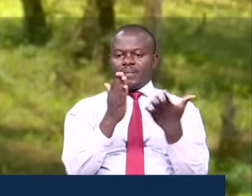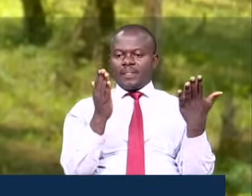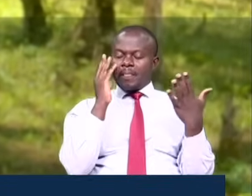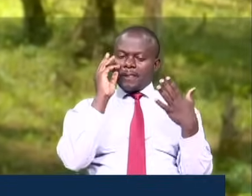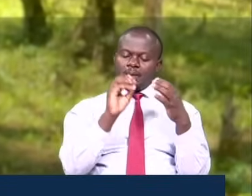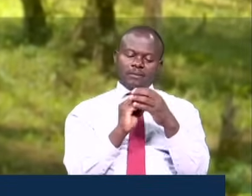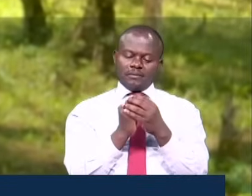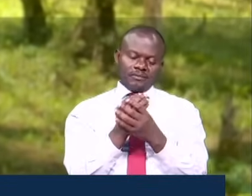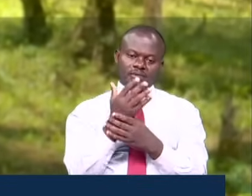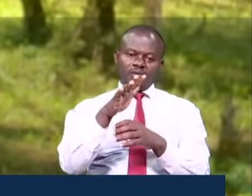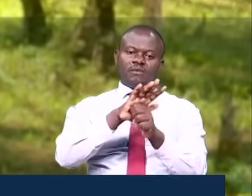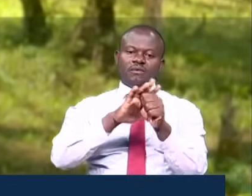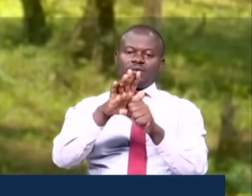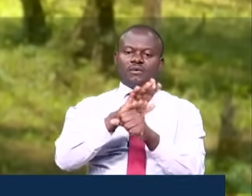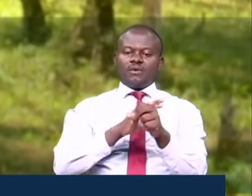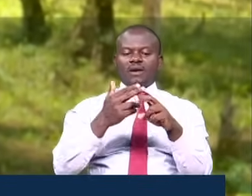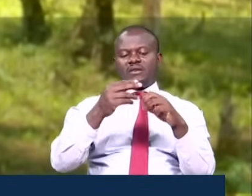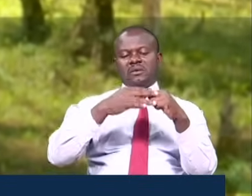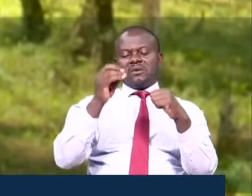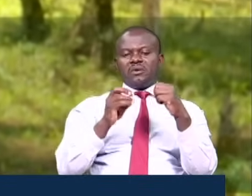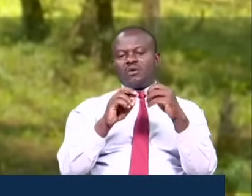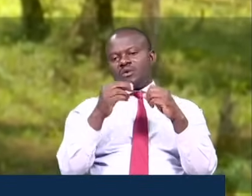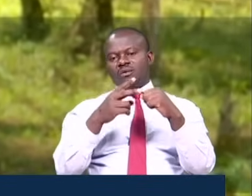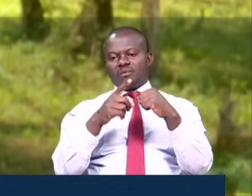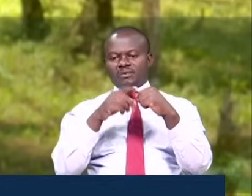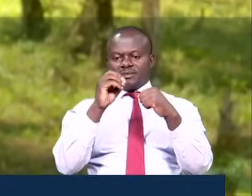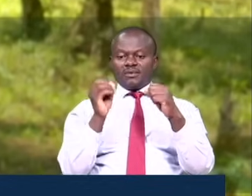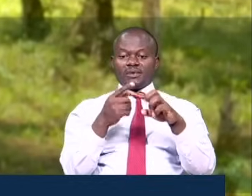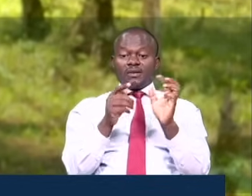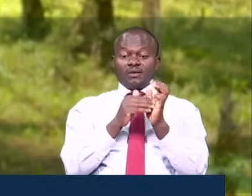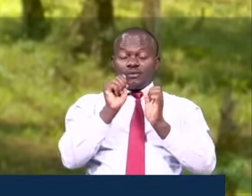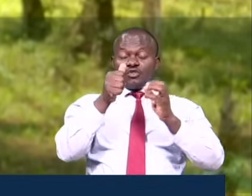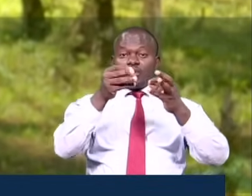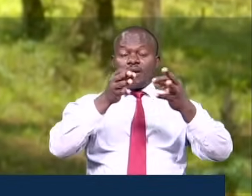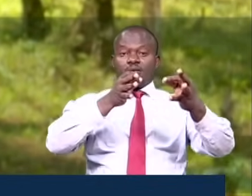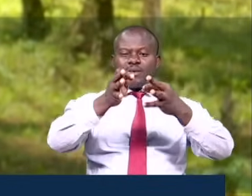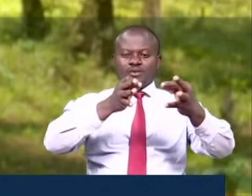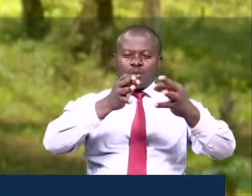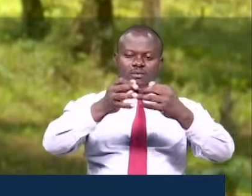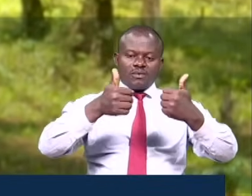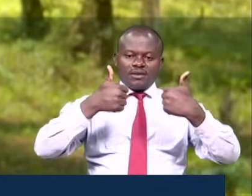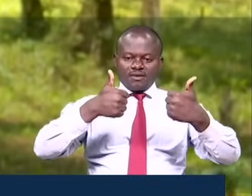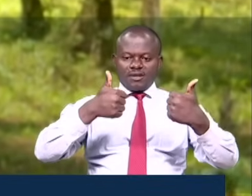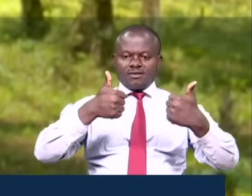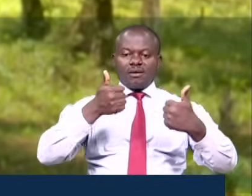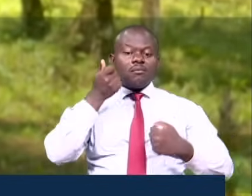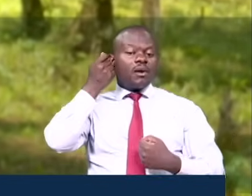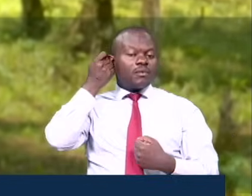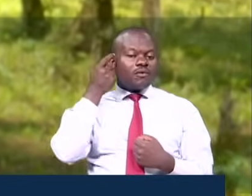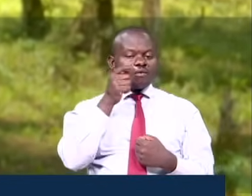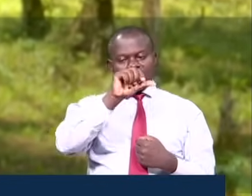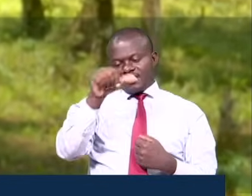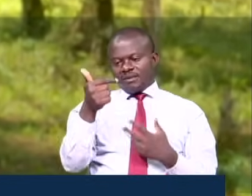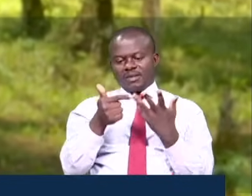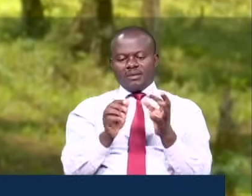zizamera 100%, zizamera 90% cyangwa se 60%, kandi tunabasha kubasobanura noneho n'ibindi